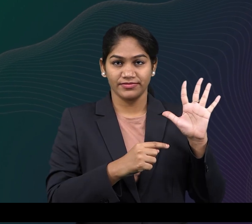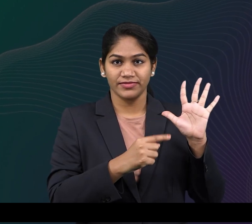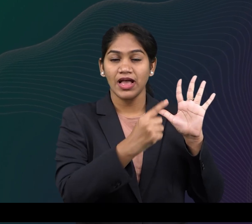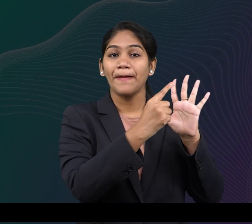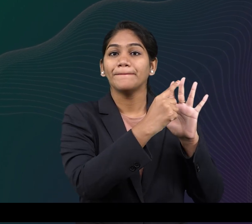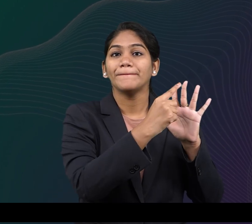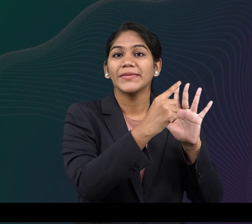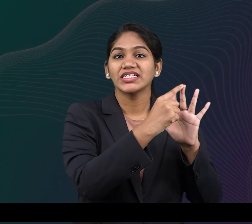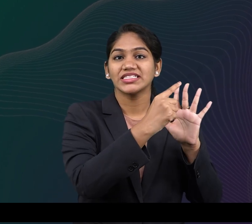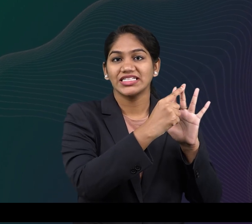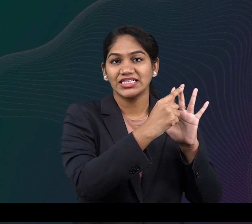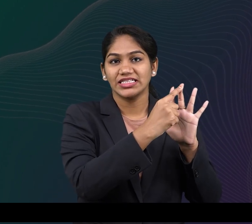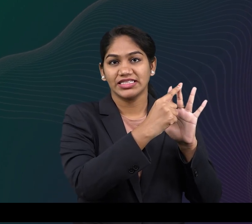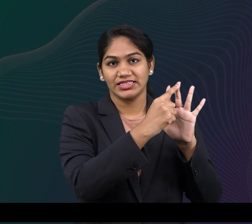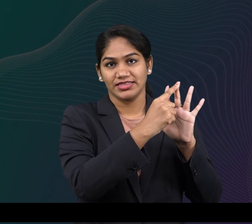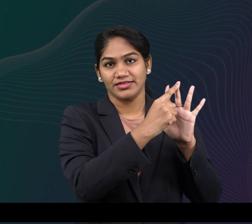मध्यमा,